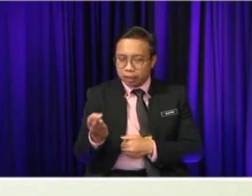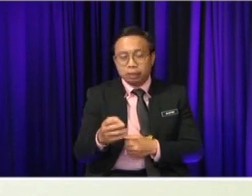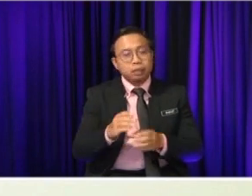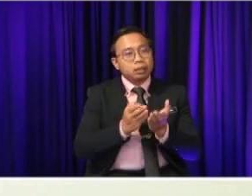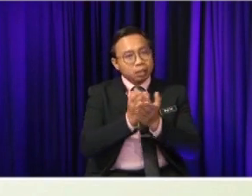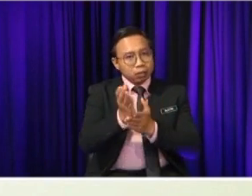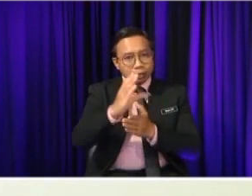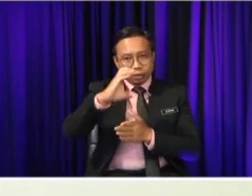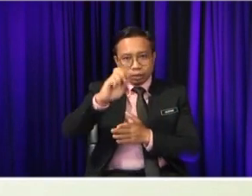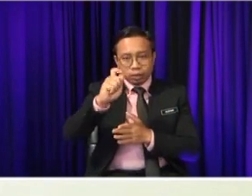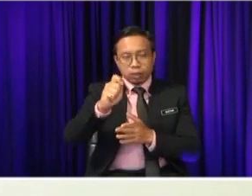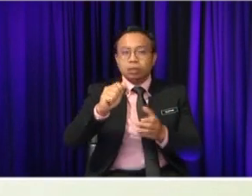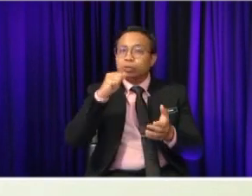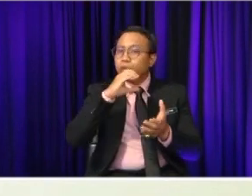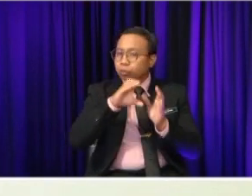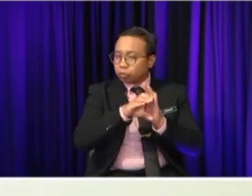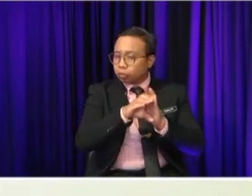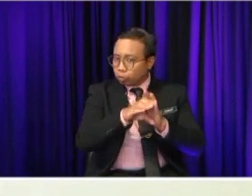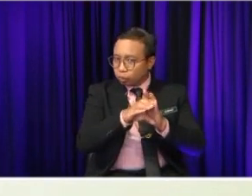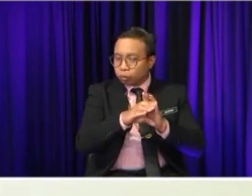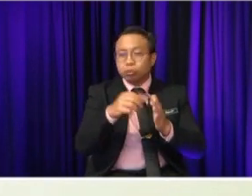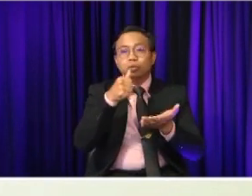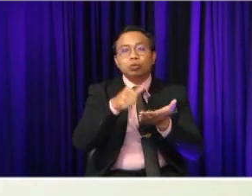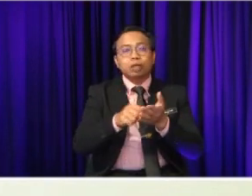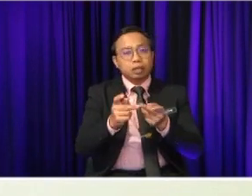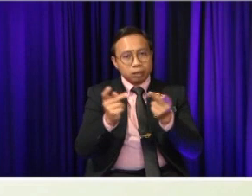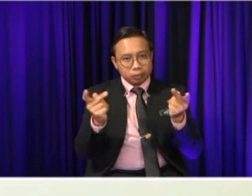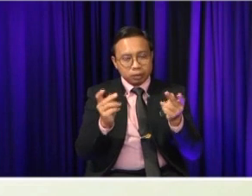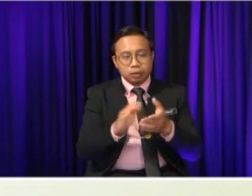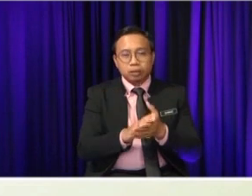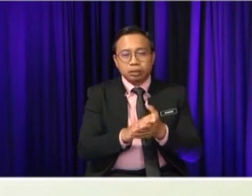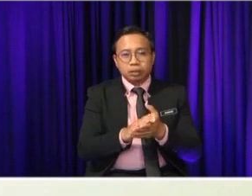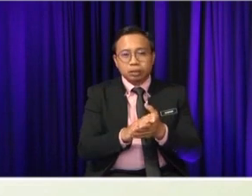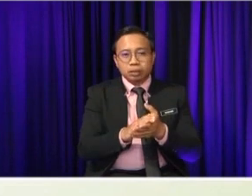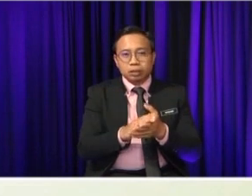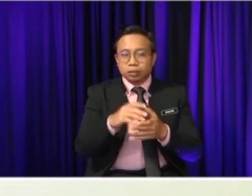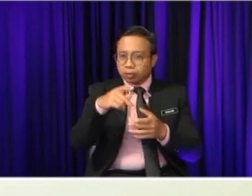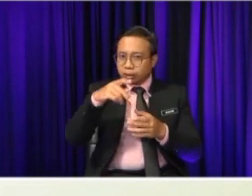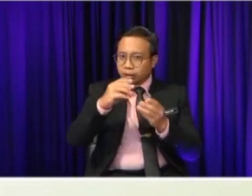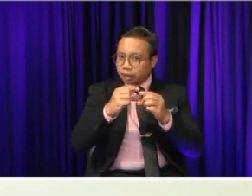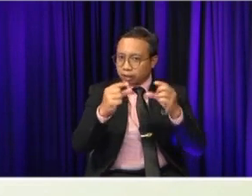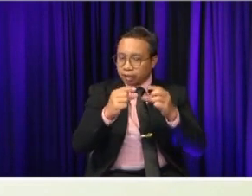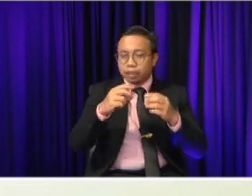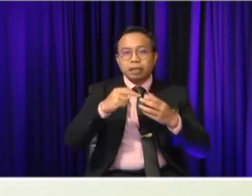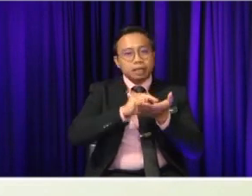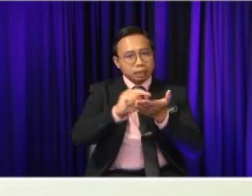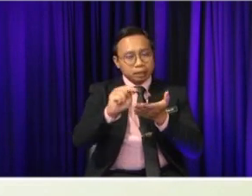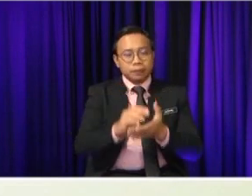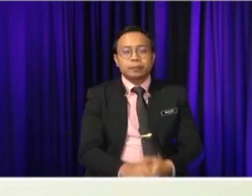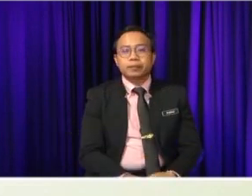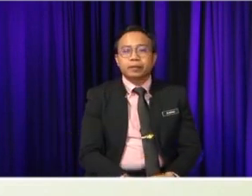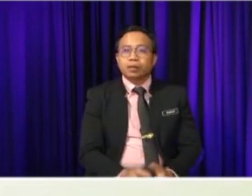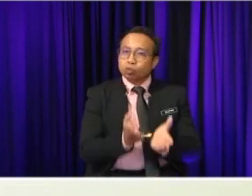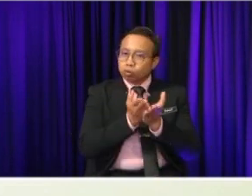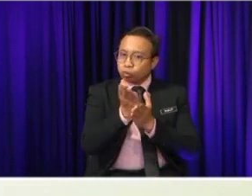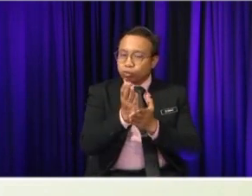surat kabar majalah dan juga kayak Teluk poster dan kak peniagaan Oke seterusnya bersifat